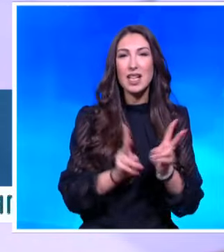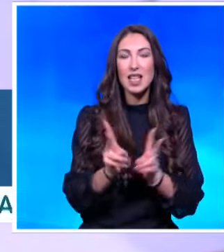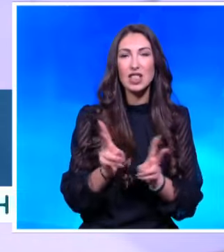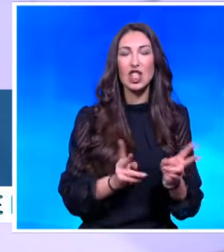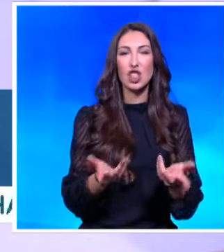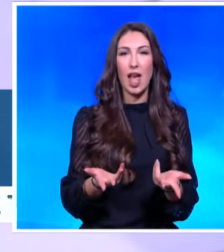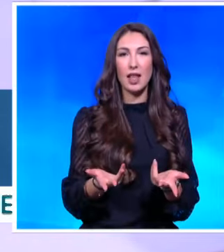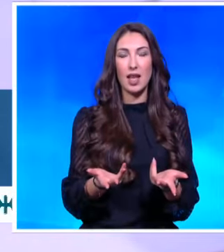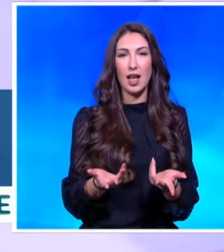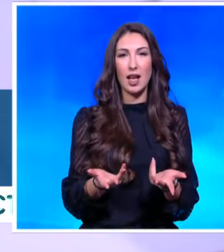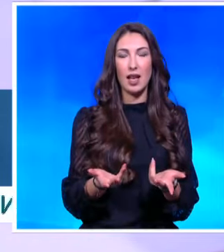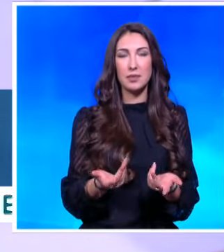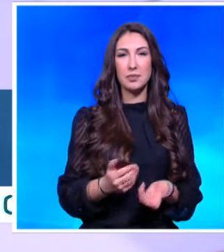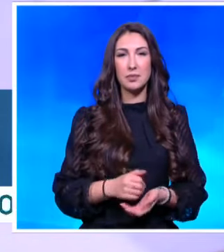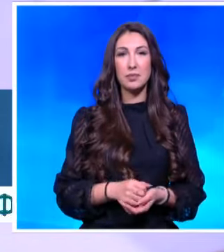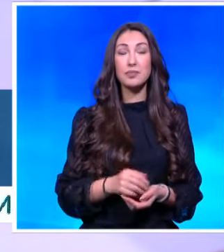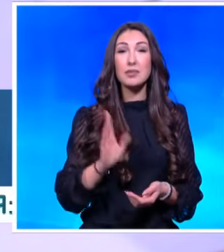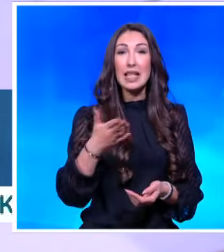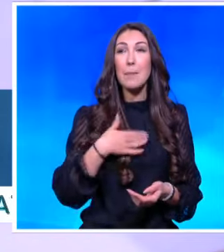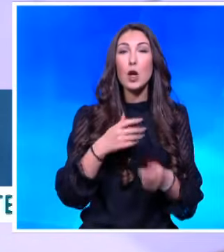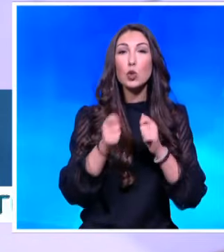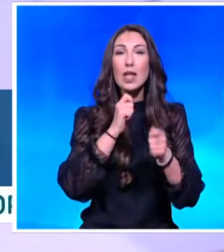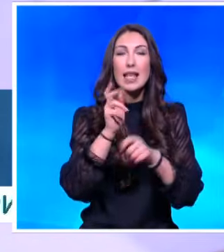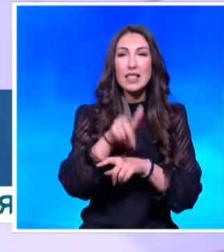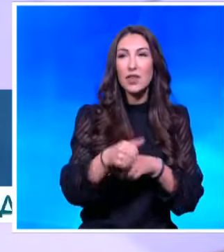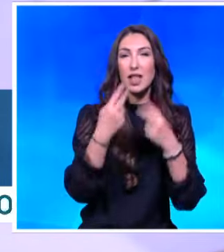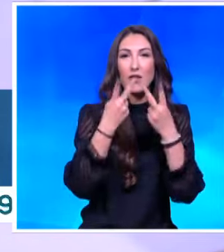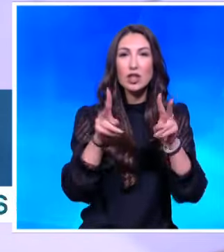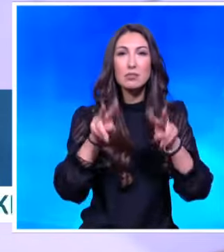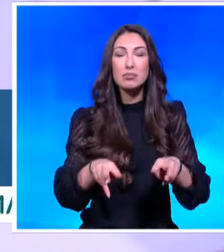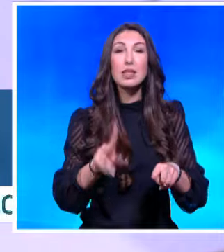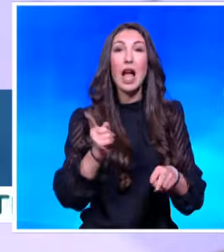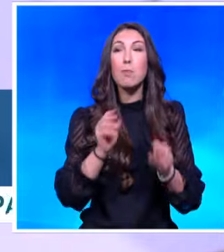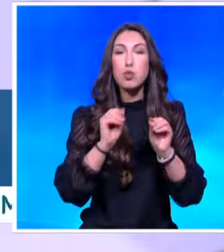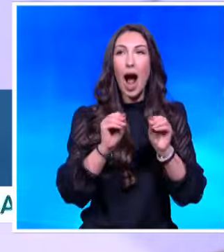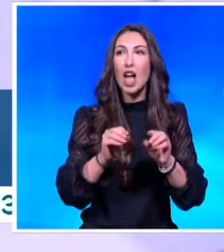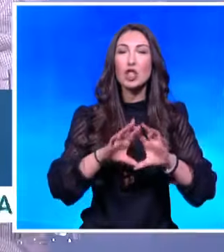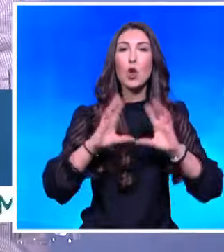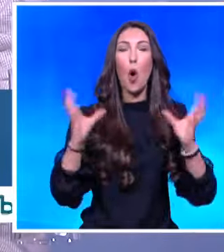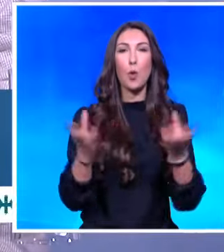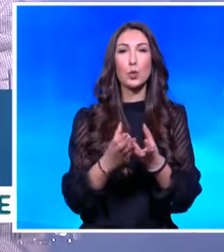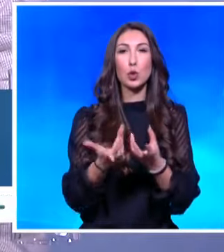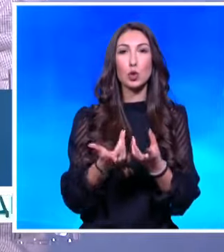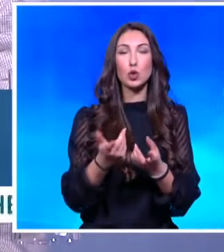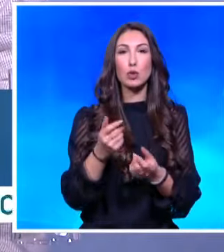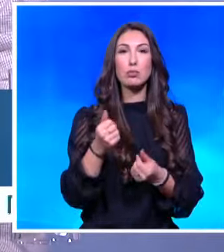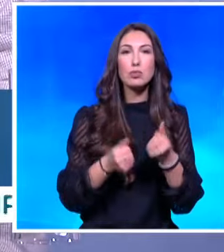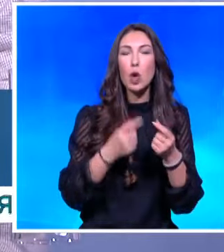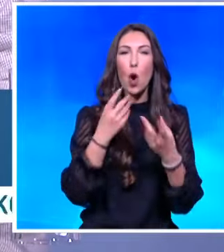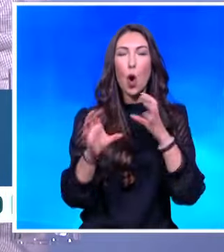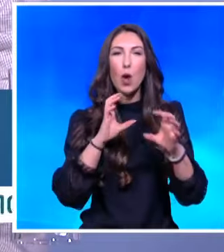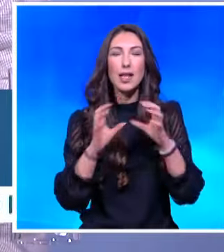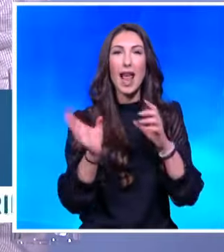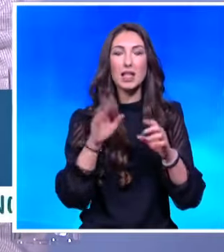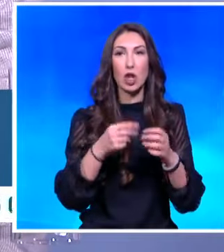се обръщам, ако е общо решение, да позволи да има журналисти вътре. Така ще покажат на цялата общност, че конгресът ще бъде прозрачен.